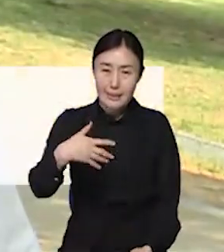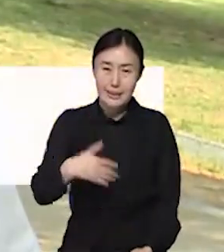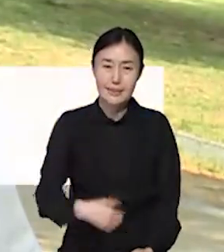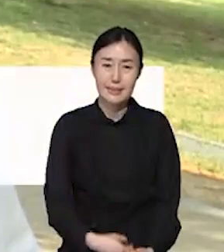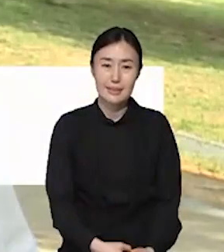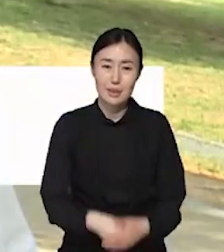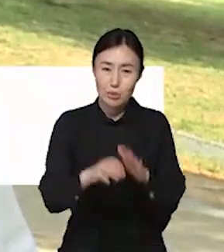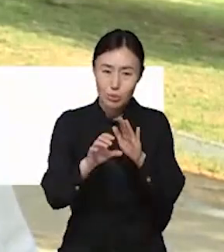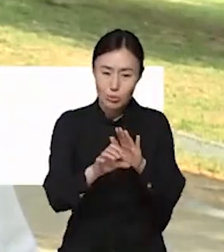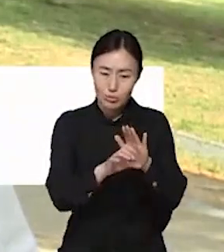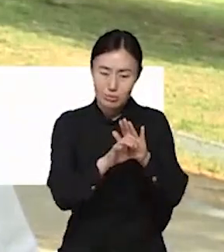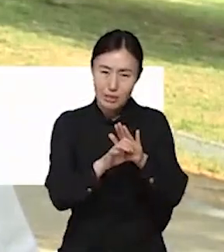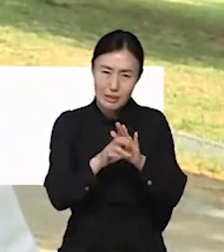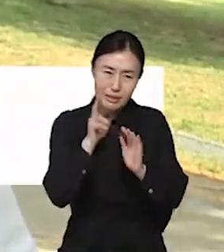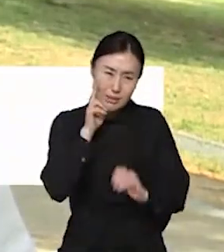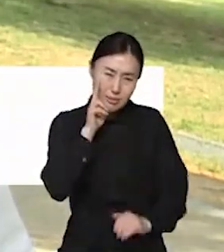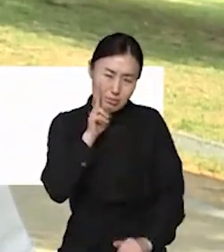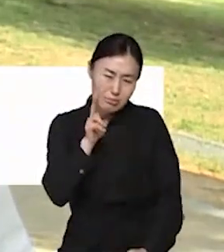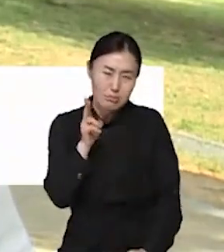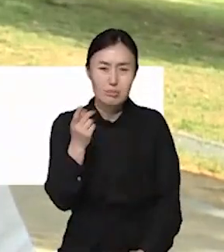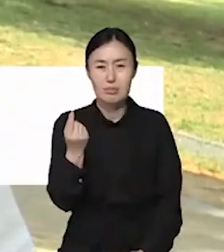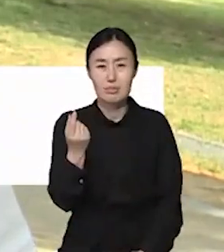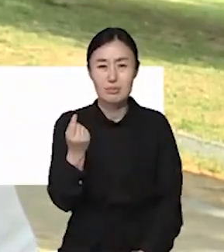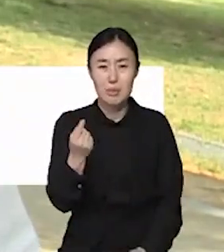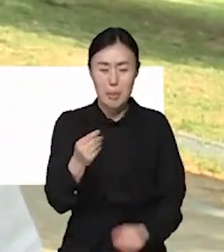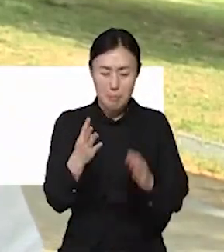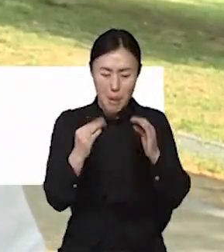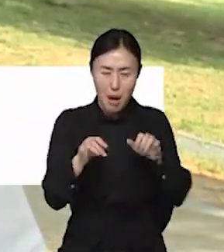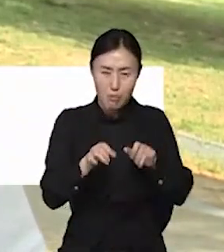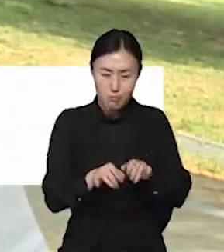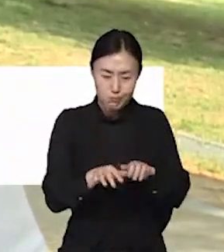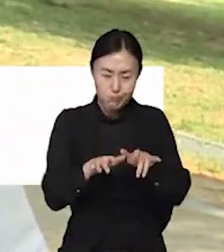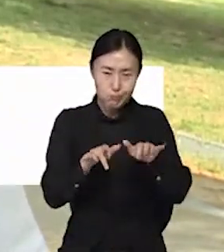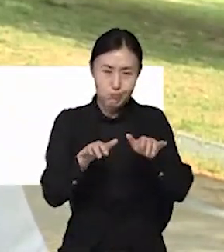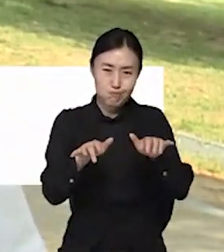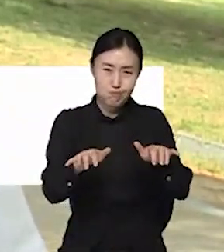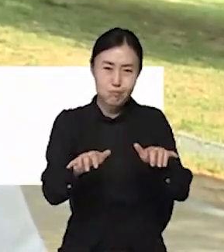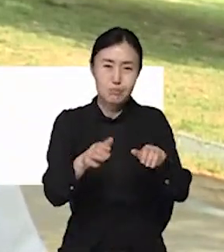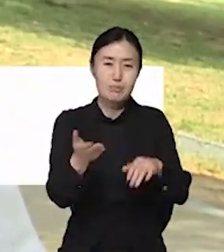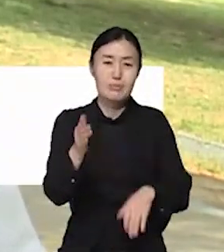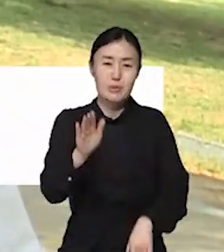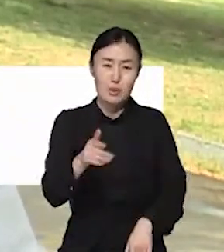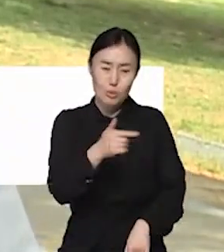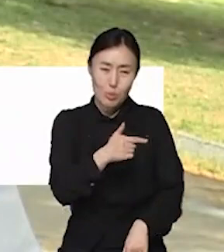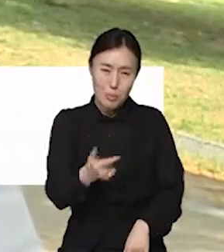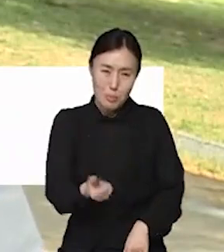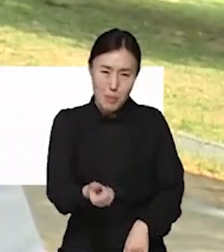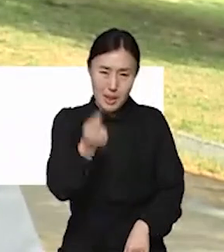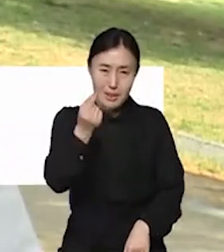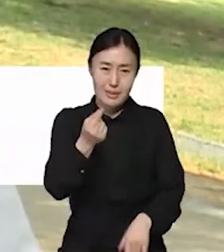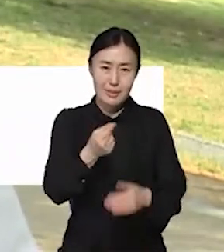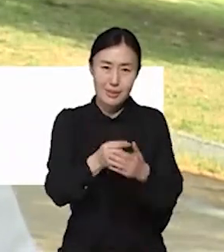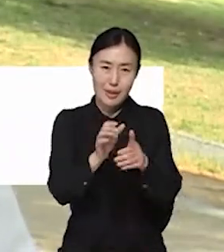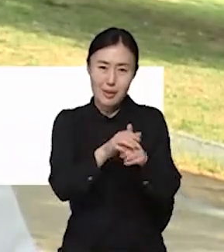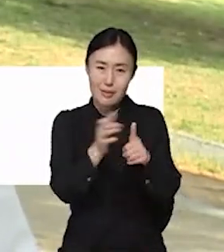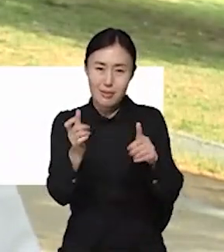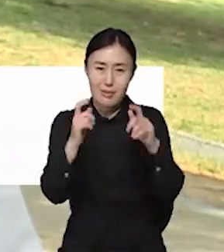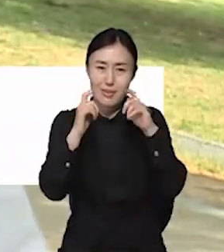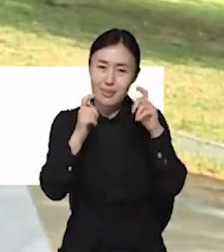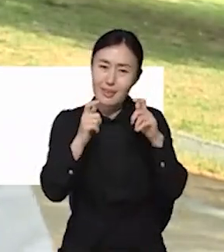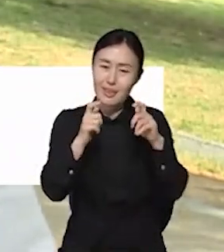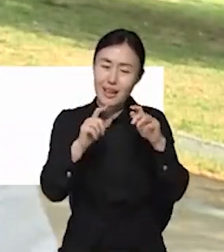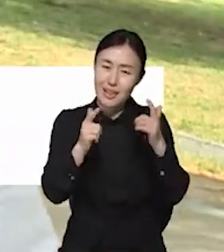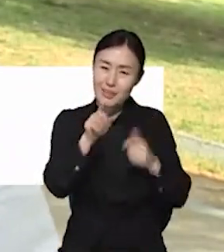아직은 코로나가 아직 심각하고 많이 퍼지고 있는 상황인데 너무 섣불리 해제 선언을 한